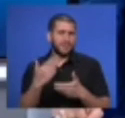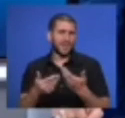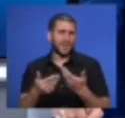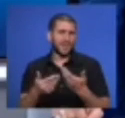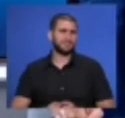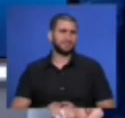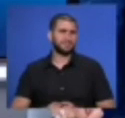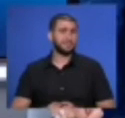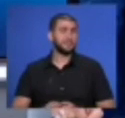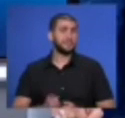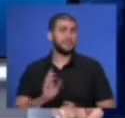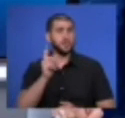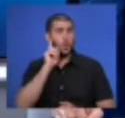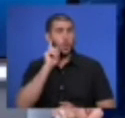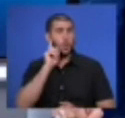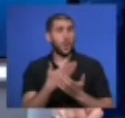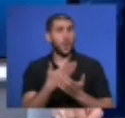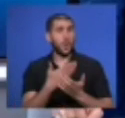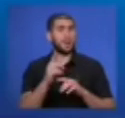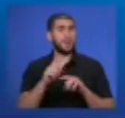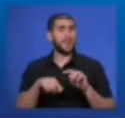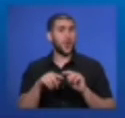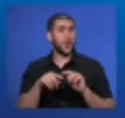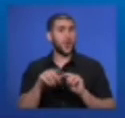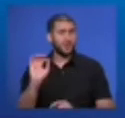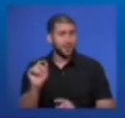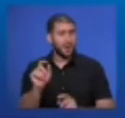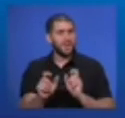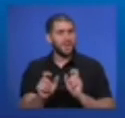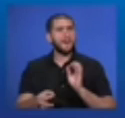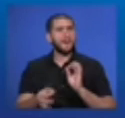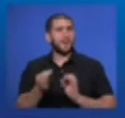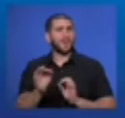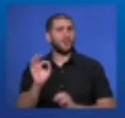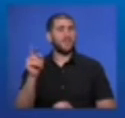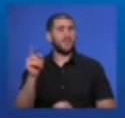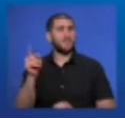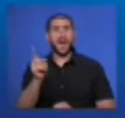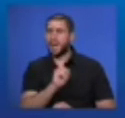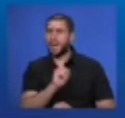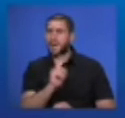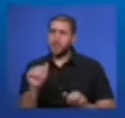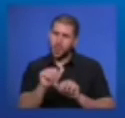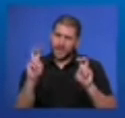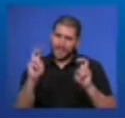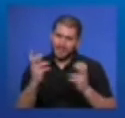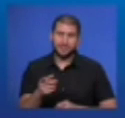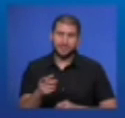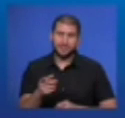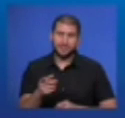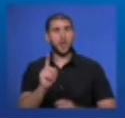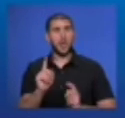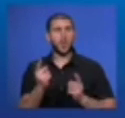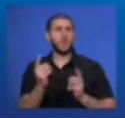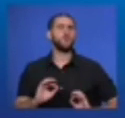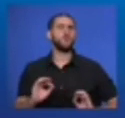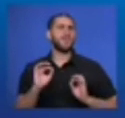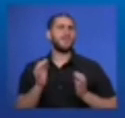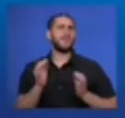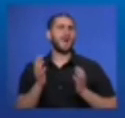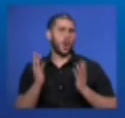מי שלא יודעים אף פעם להודות בטעויות, זה אנשי הפרקליטות. הם אף פעם לא טועים, ושם לא קורים שום דברים איומים